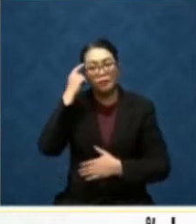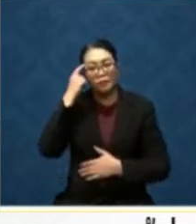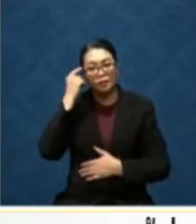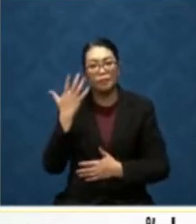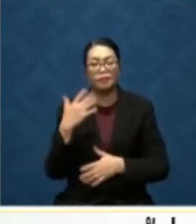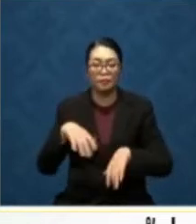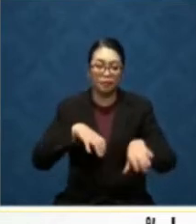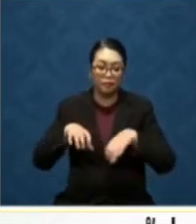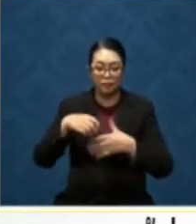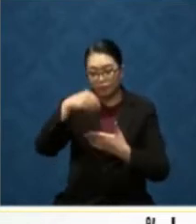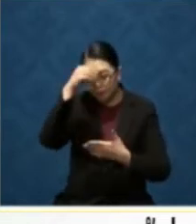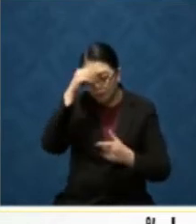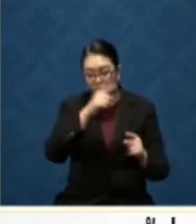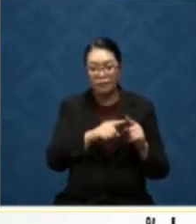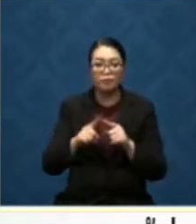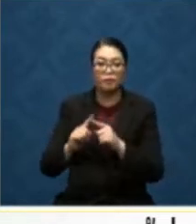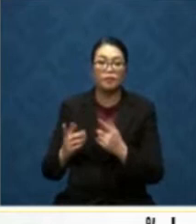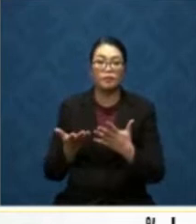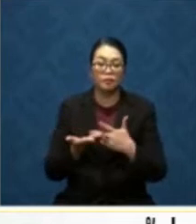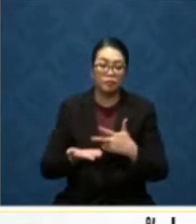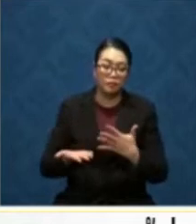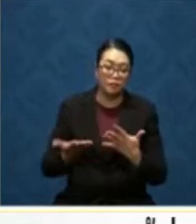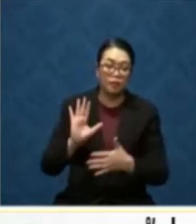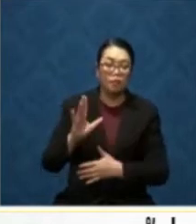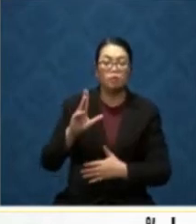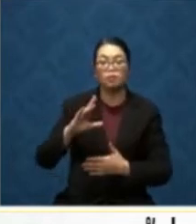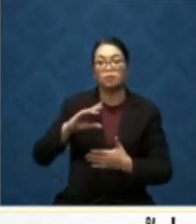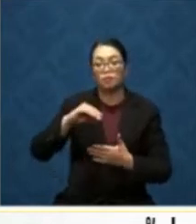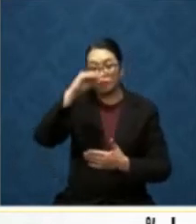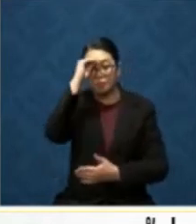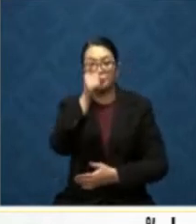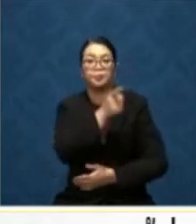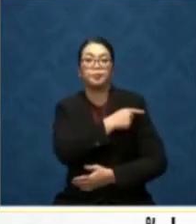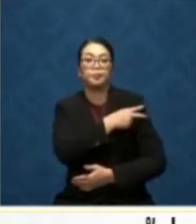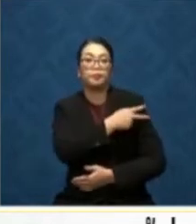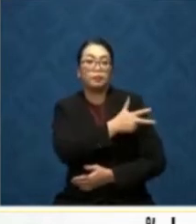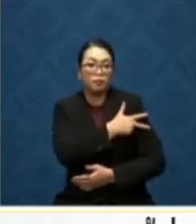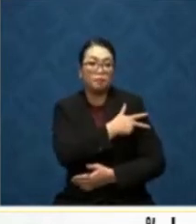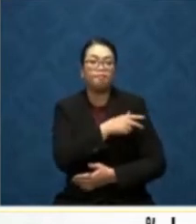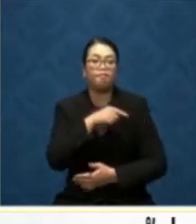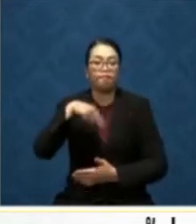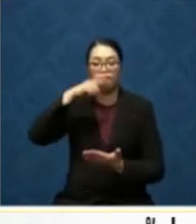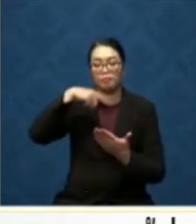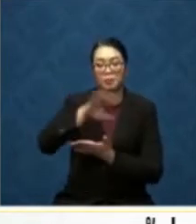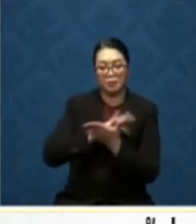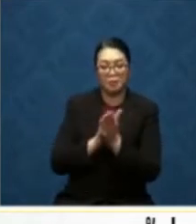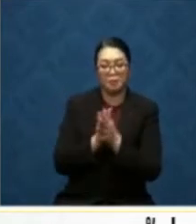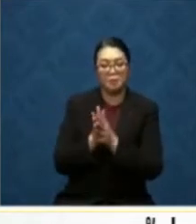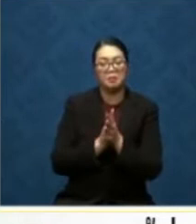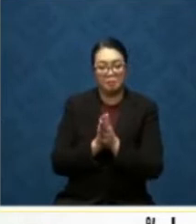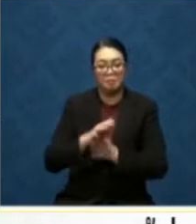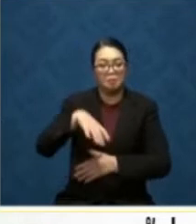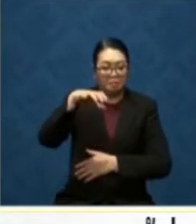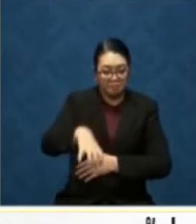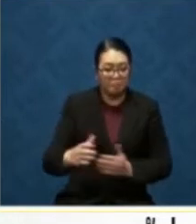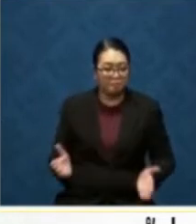ผมคิดว่าในการจกศึษา ในระดับ อุรมศึษาของประเทศของเรานั่นมีความทาถ่ายมาก